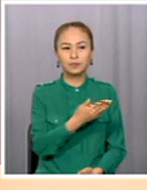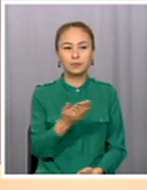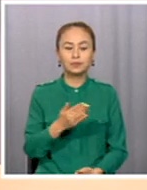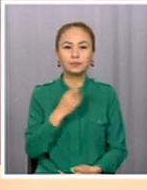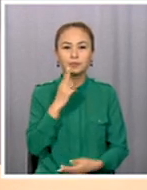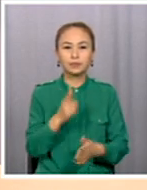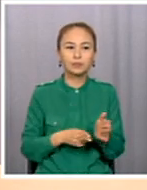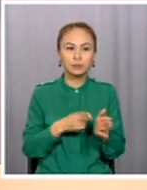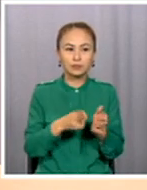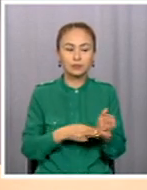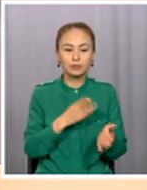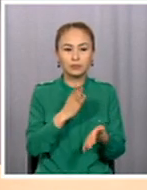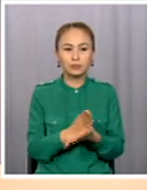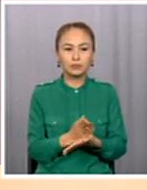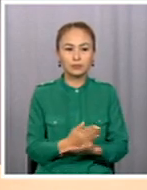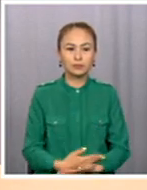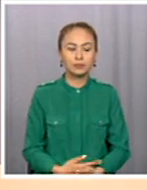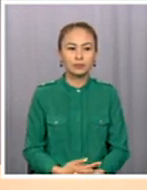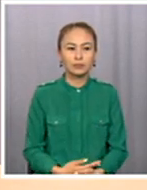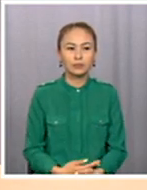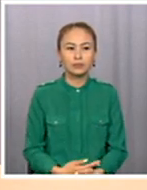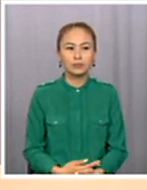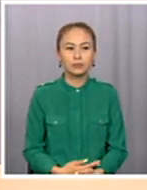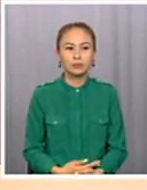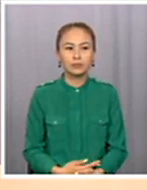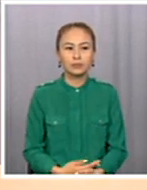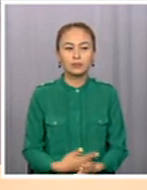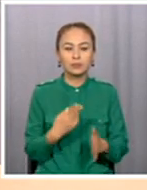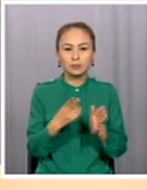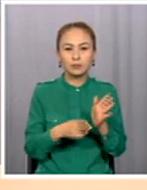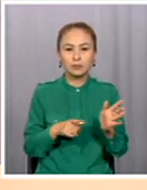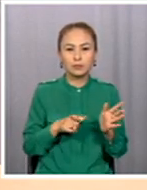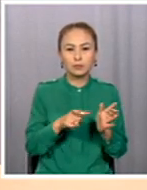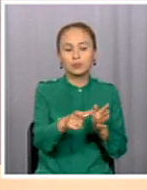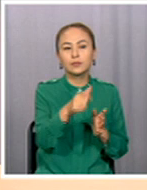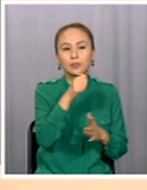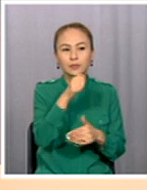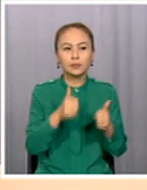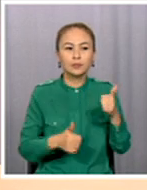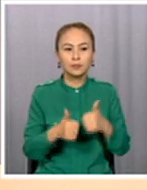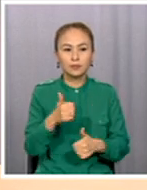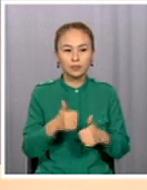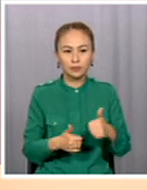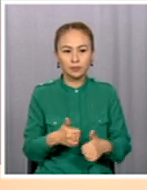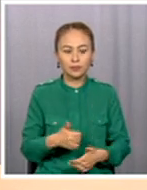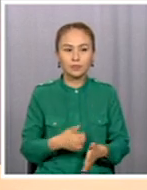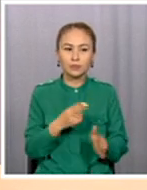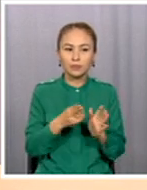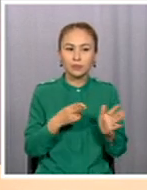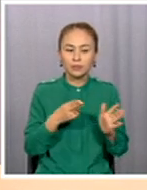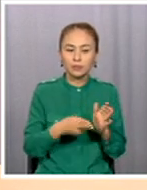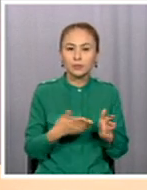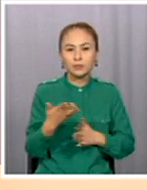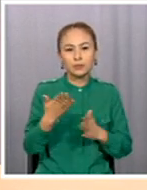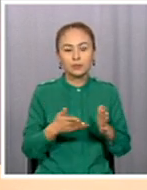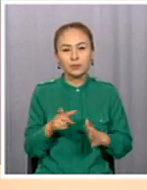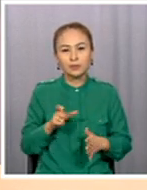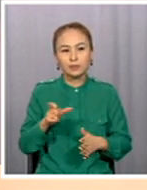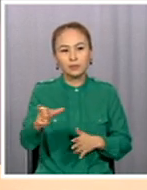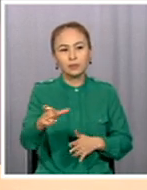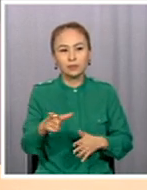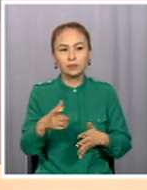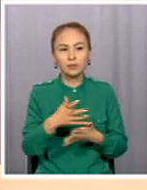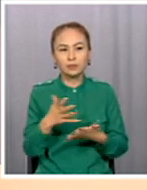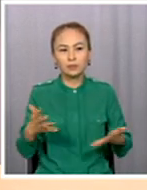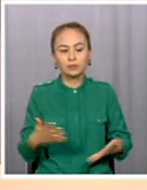жолда пойыз берілген. Пойыз бен темір жолдың ұзындығын салыстырайық. Пойыз ұзын ба, темір жол ұзын ба?